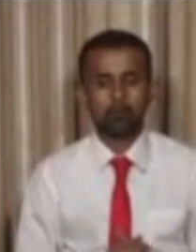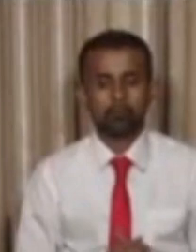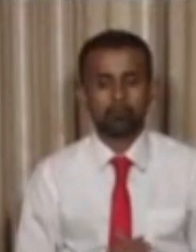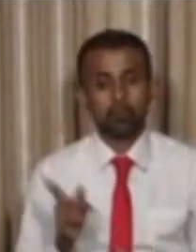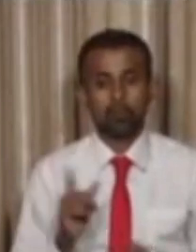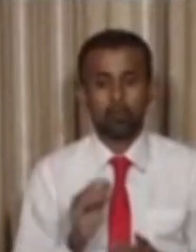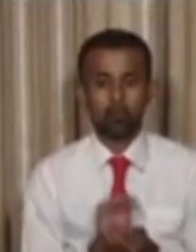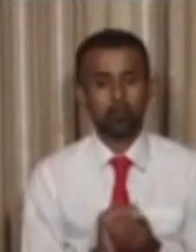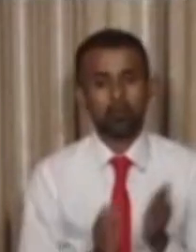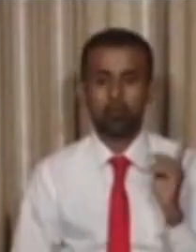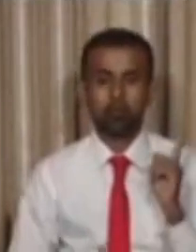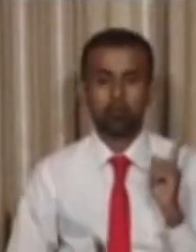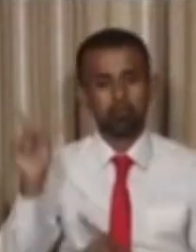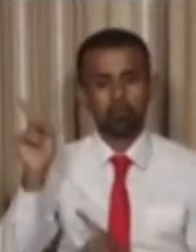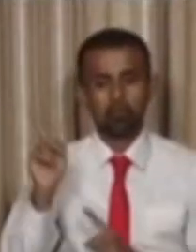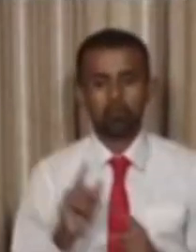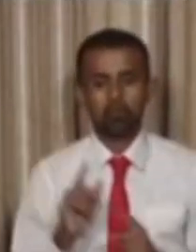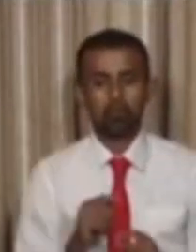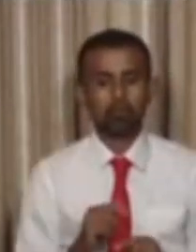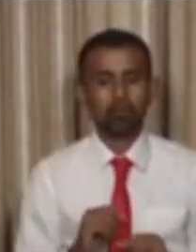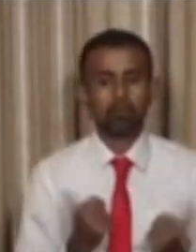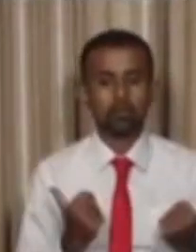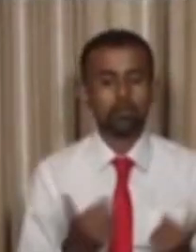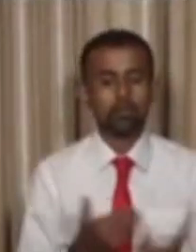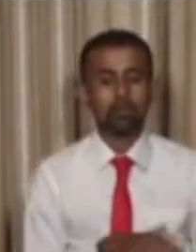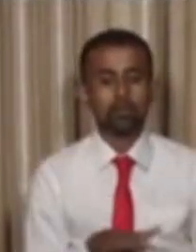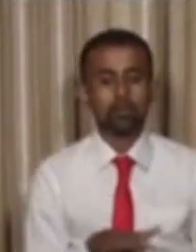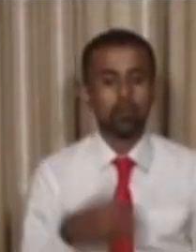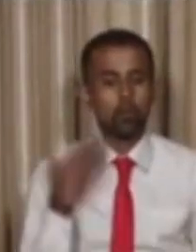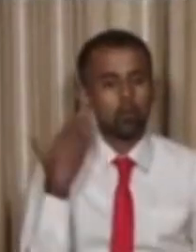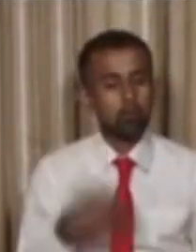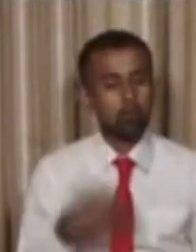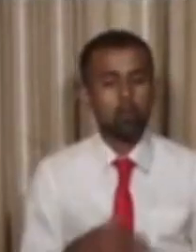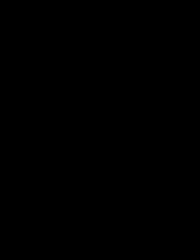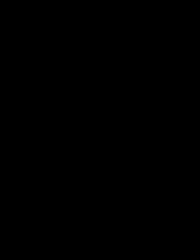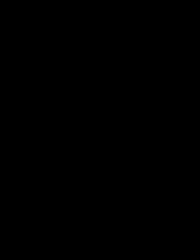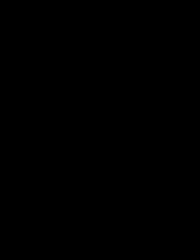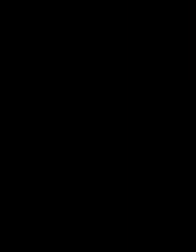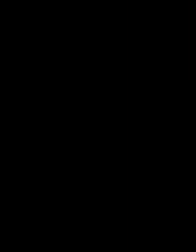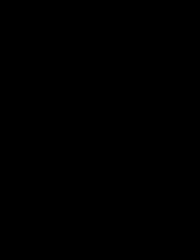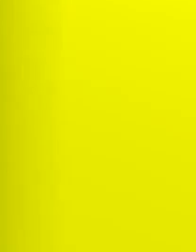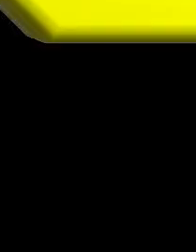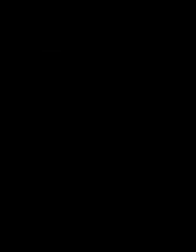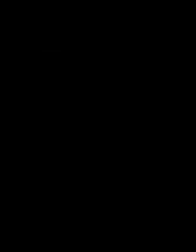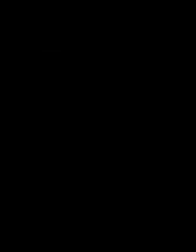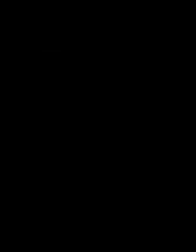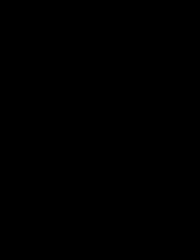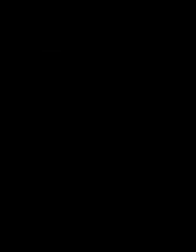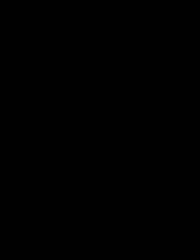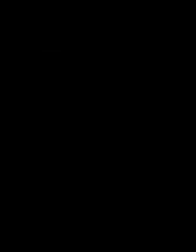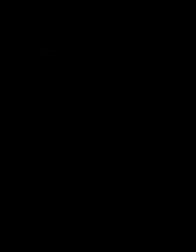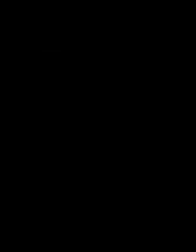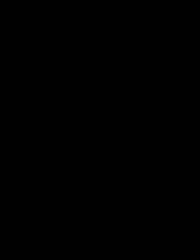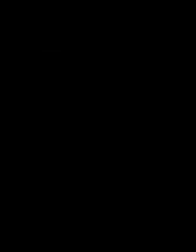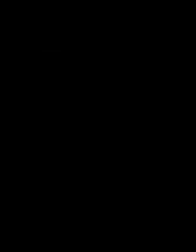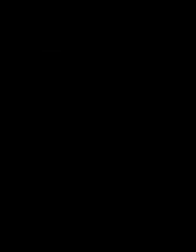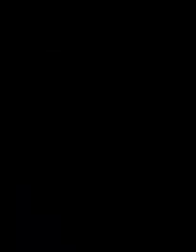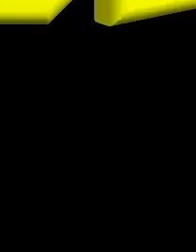இந்த சர்வதேச சமூகம், யுவன் நிறுவனங்கள், ஐக்கிய நாடுகள் சபை, நீங்கள் பொறுப்பு சொல்ல வேண்டும்.